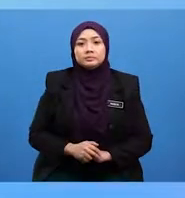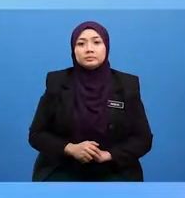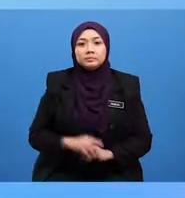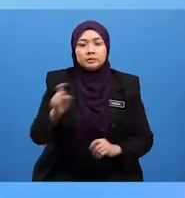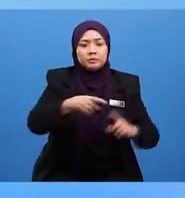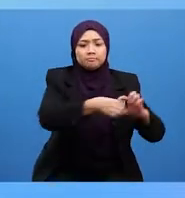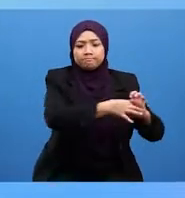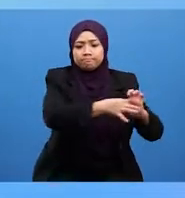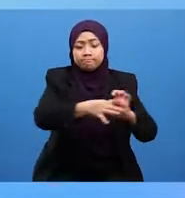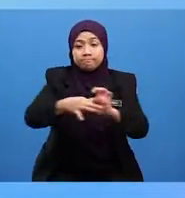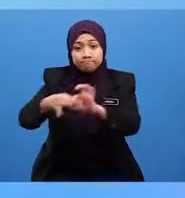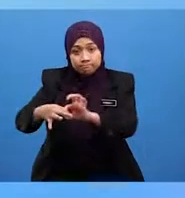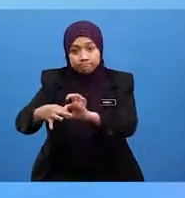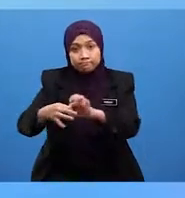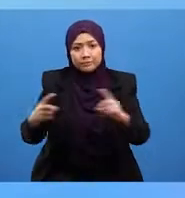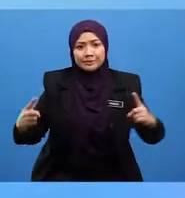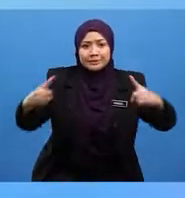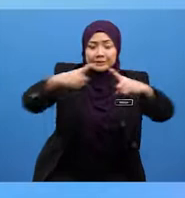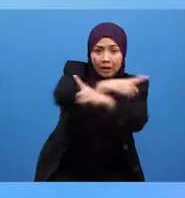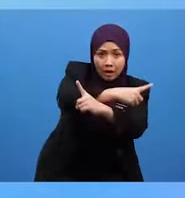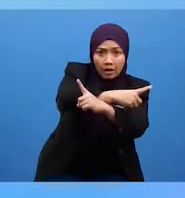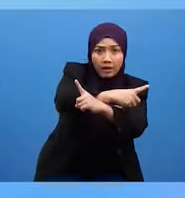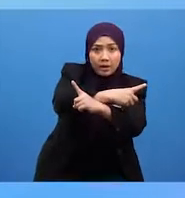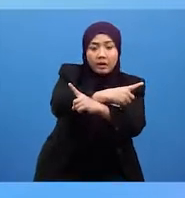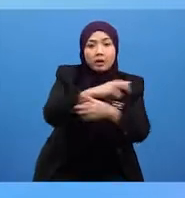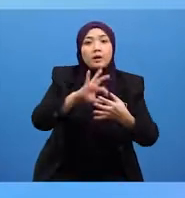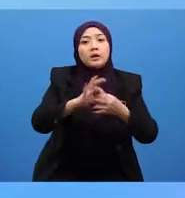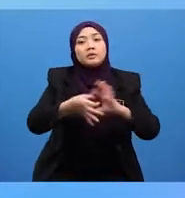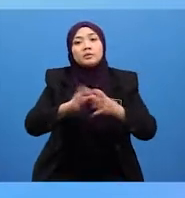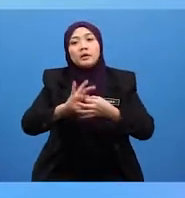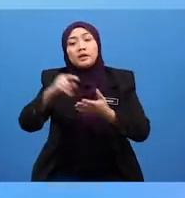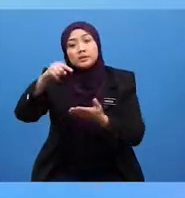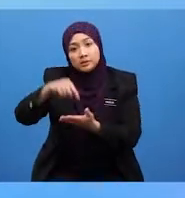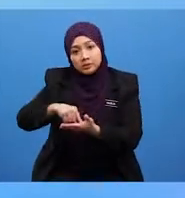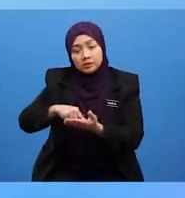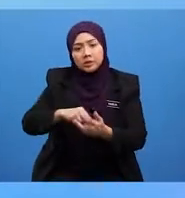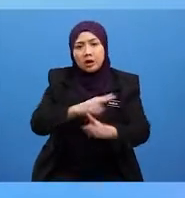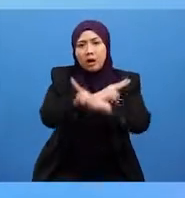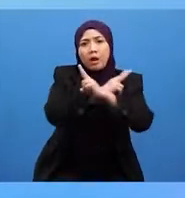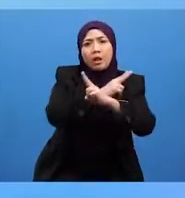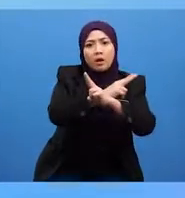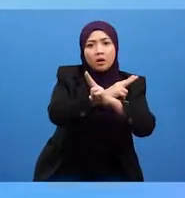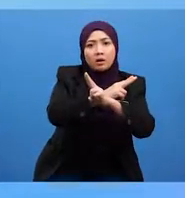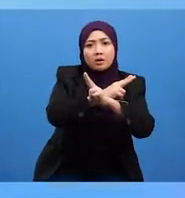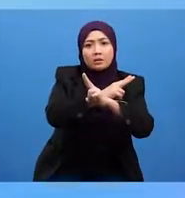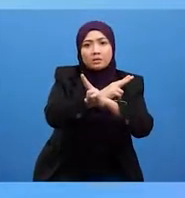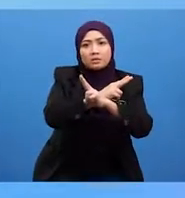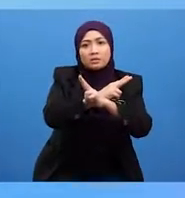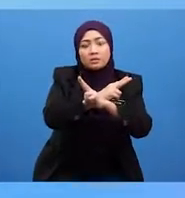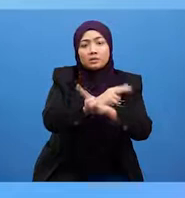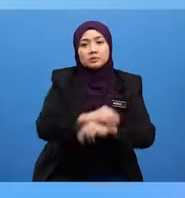Rangkai silang antara rantai polimer ini menghalang rantai-rantai polimer